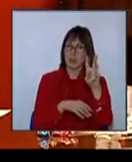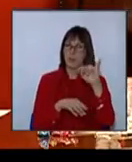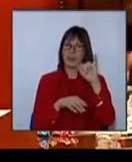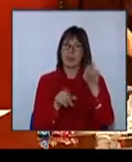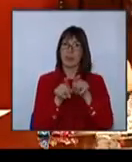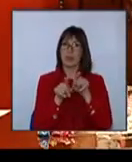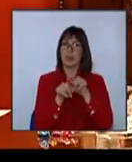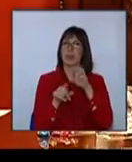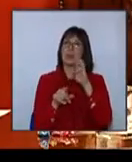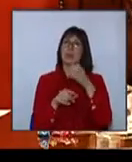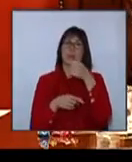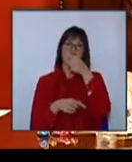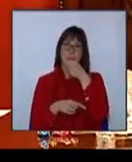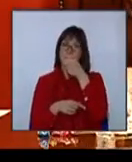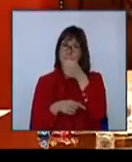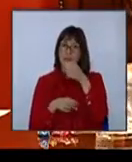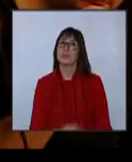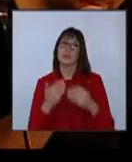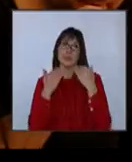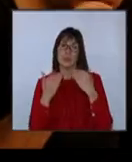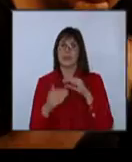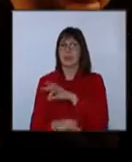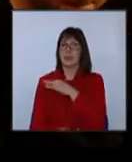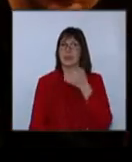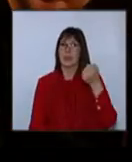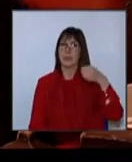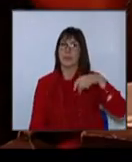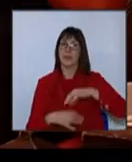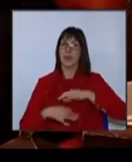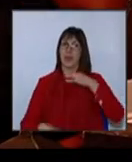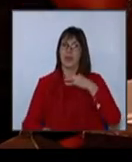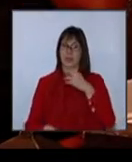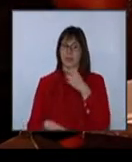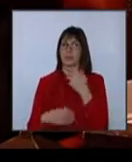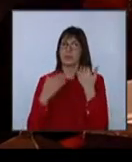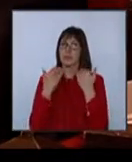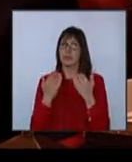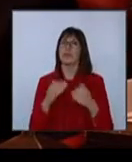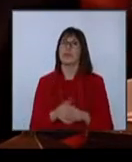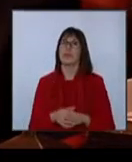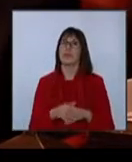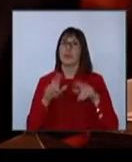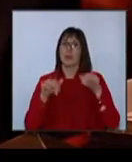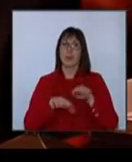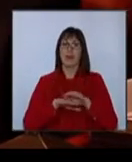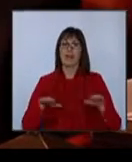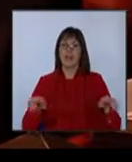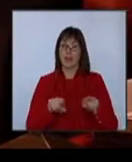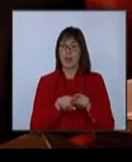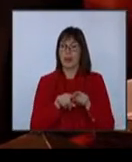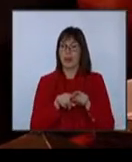dels horaris de la línia de Rodalies R3. Blada? Sí, gràcies. Bé, la plataforma Que no ens fotin el